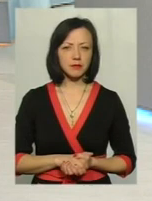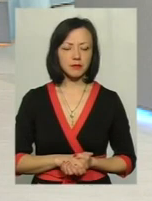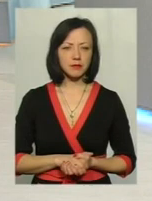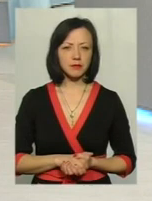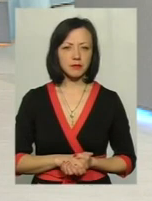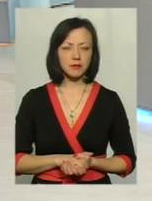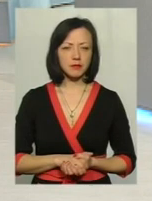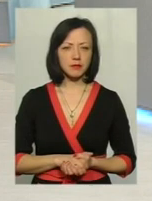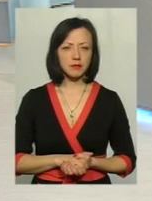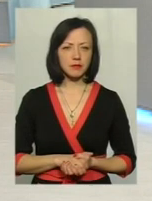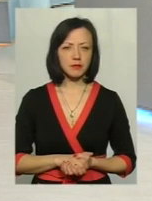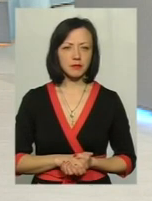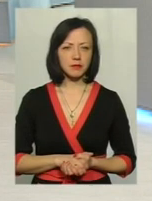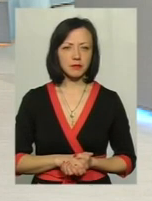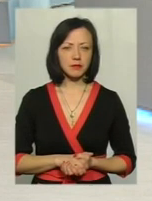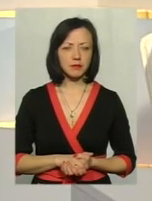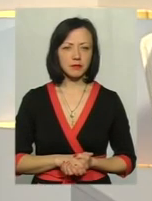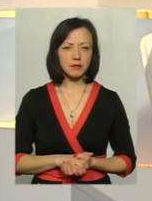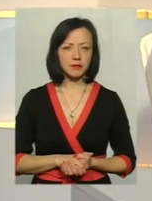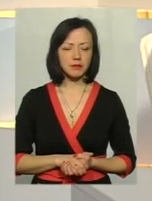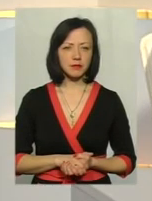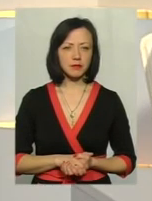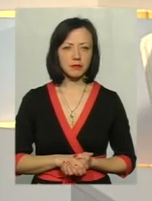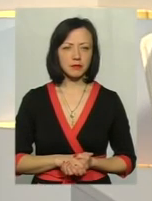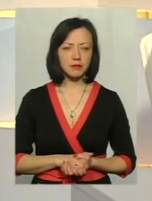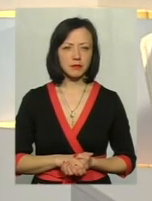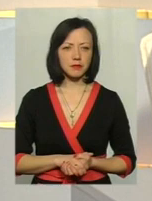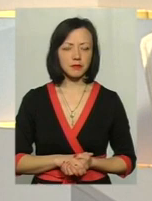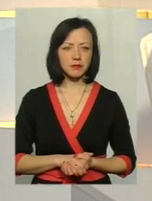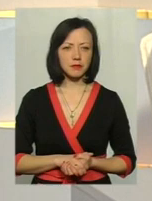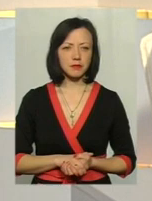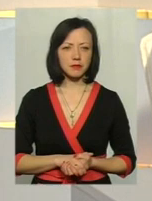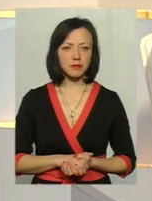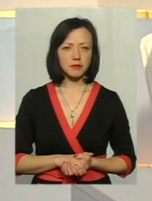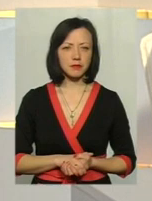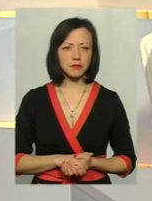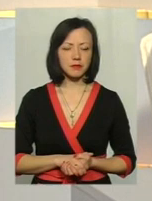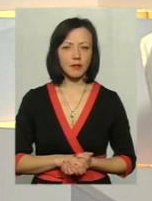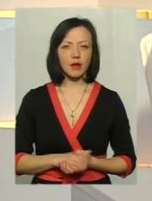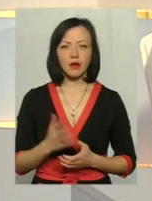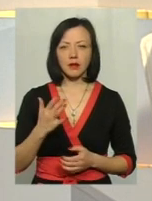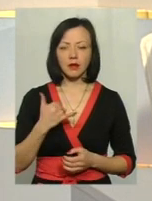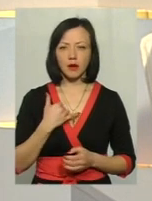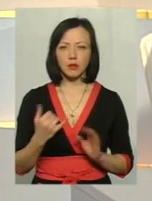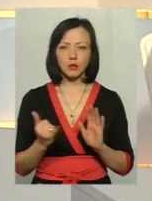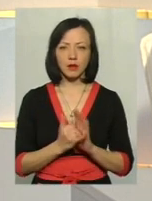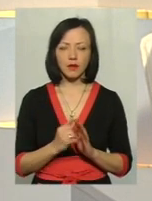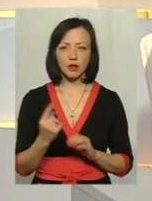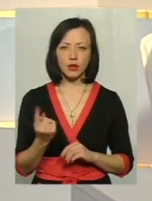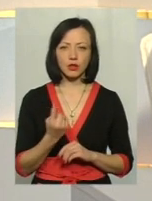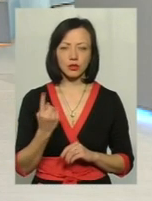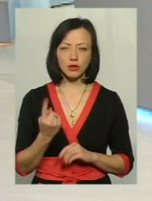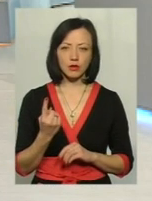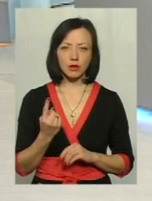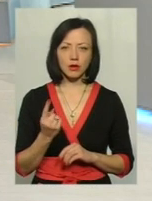пробувати таке. Нам поставили пильник загальний лічильник на дом. От. І виходить, на одну